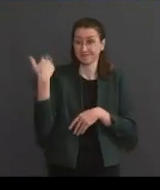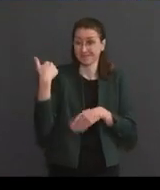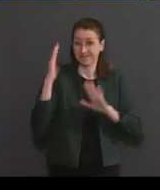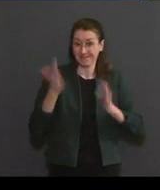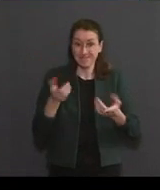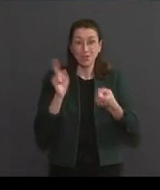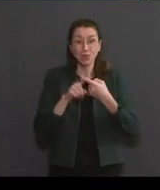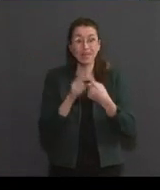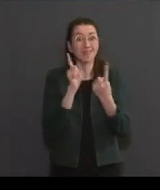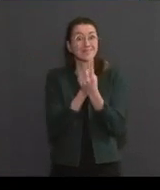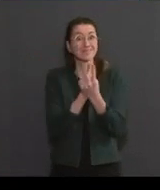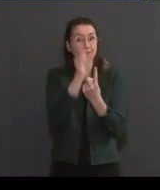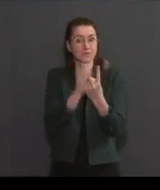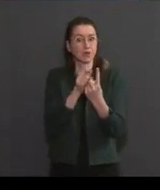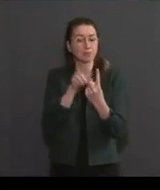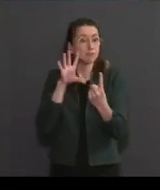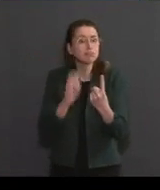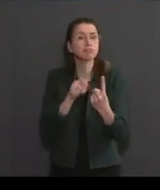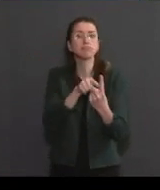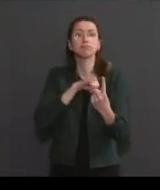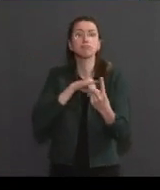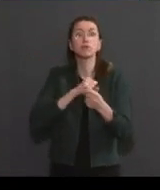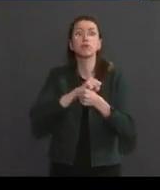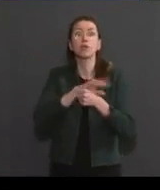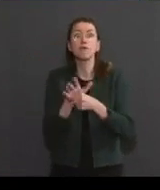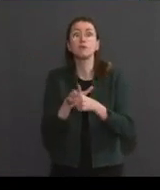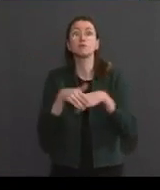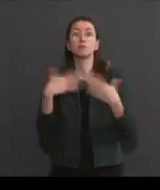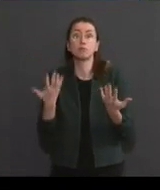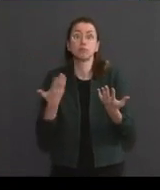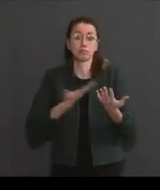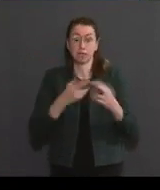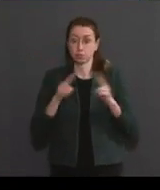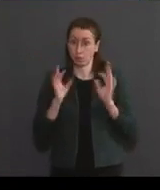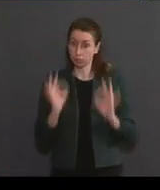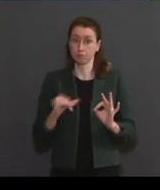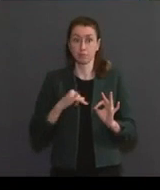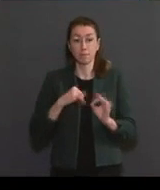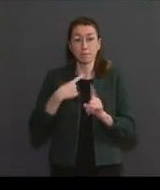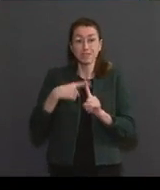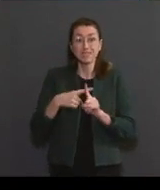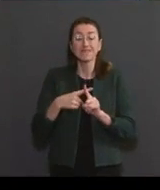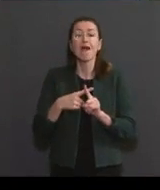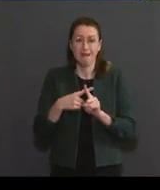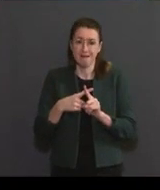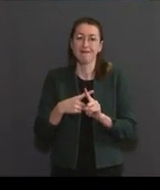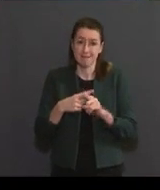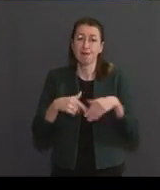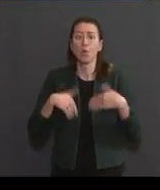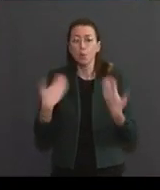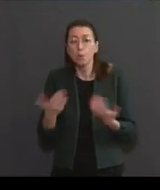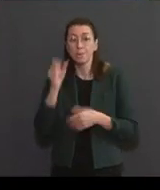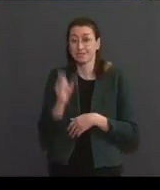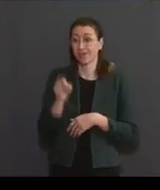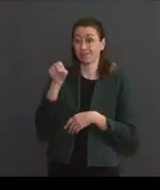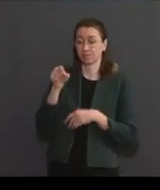quelqu'un déterminé comme étant malade ou en tout cas comme étant positif, soit de personnes qui reviennent de voyage et qui